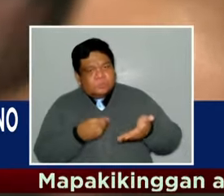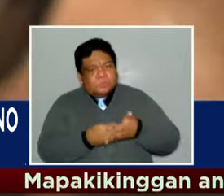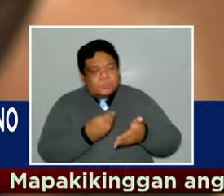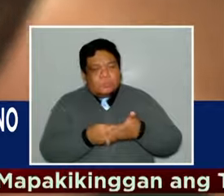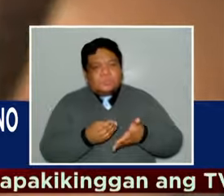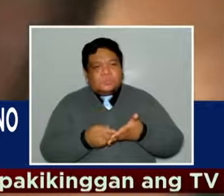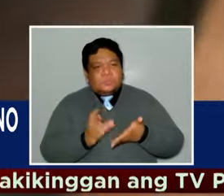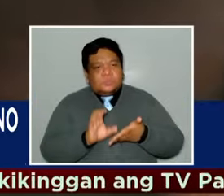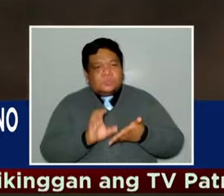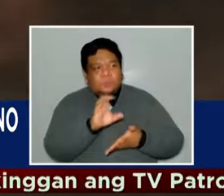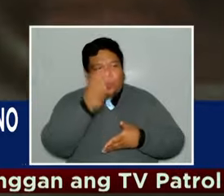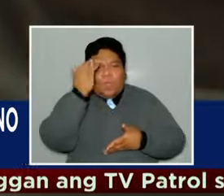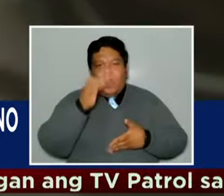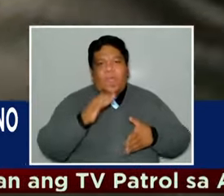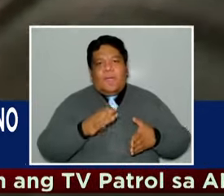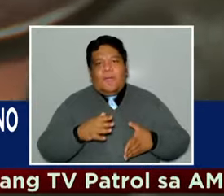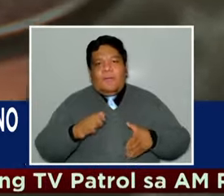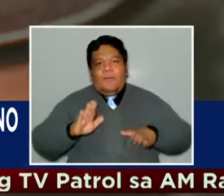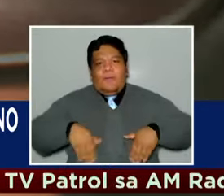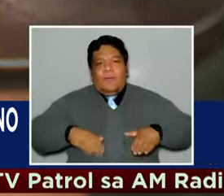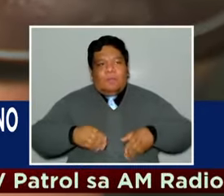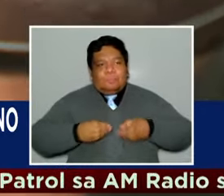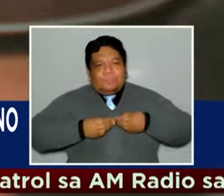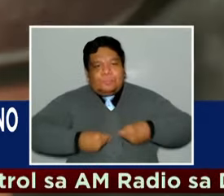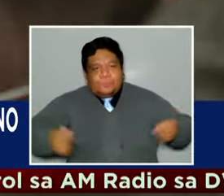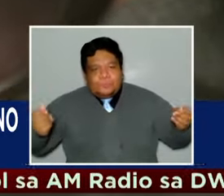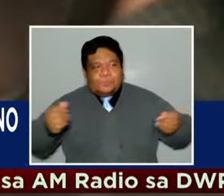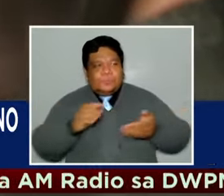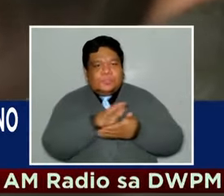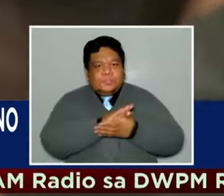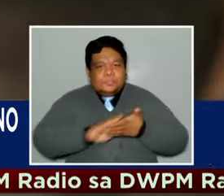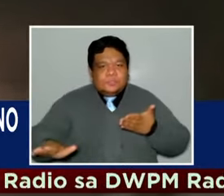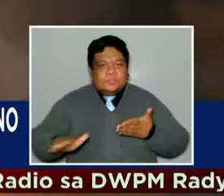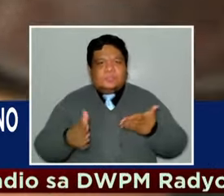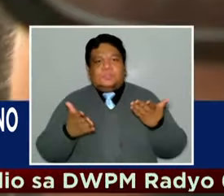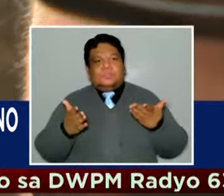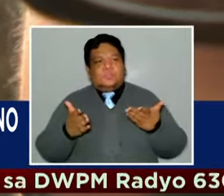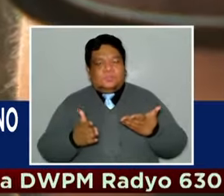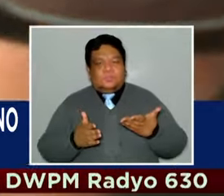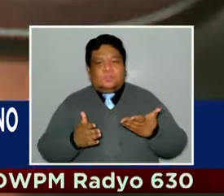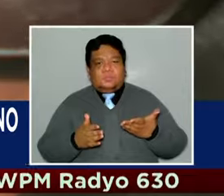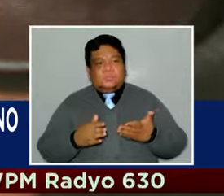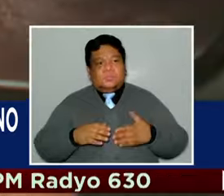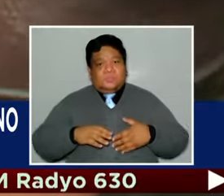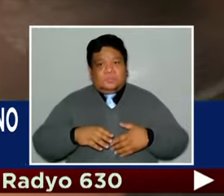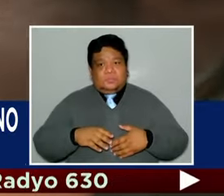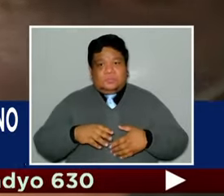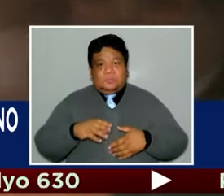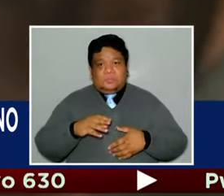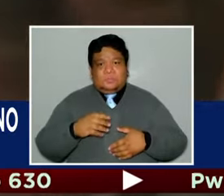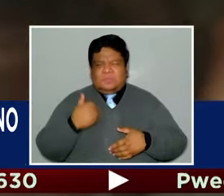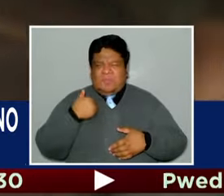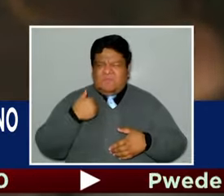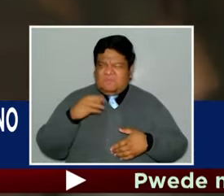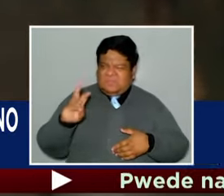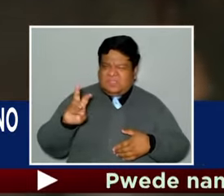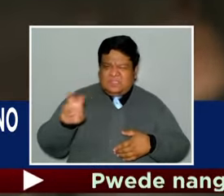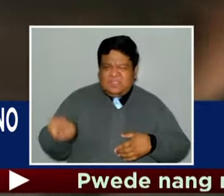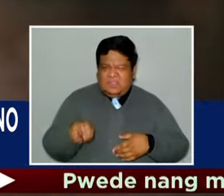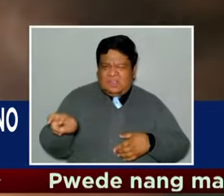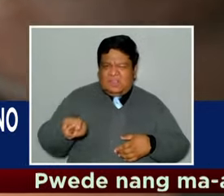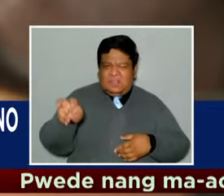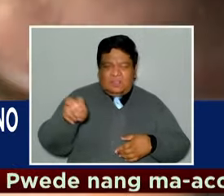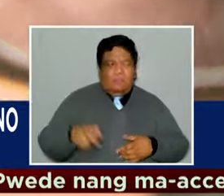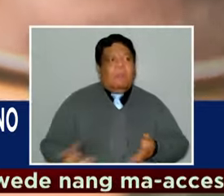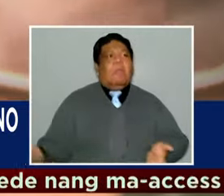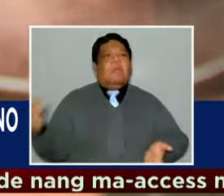daw na naubos, hindi daw na-cleanse totally. Pang-anim, nasawa. Tapos after that, manghihingi na naman